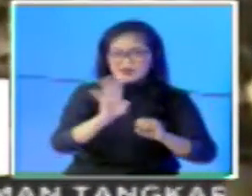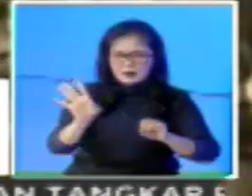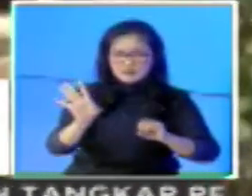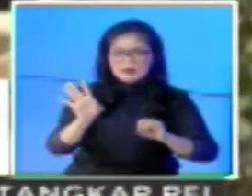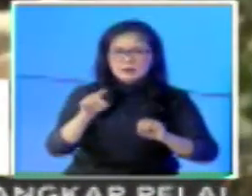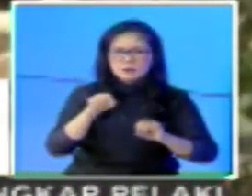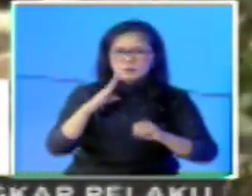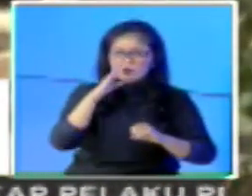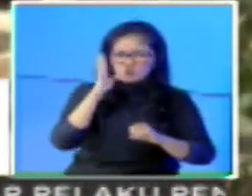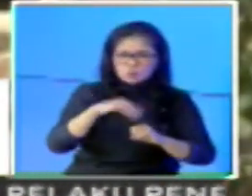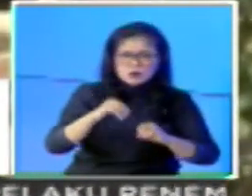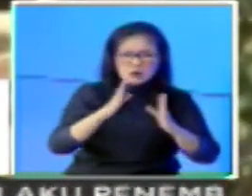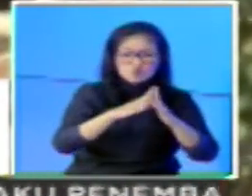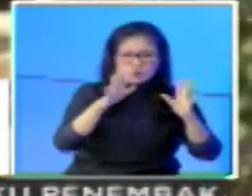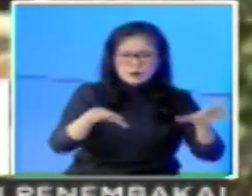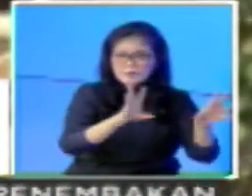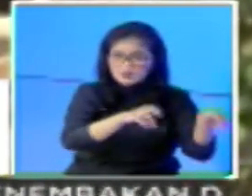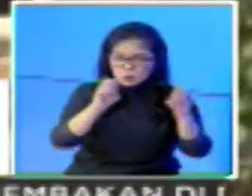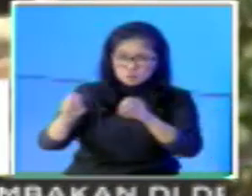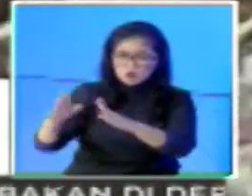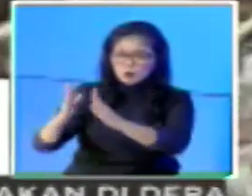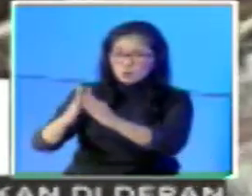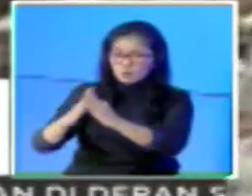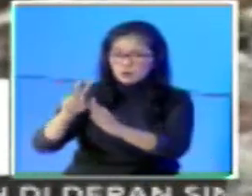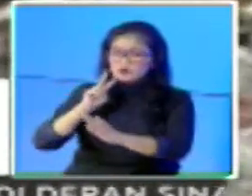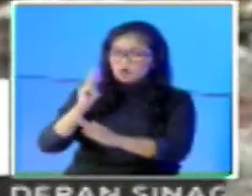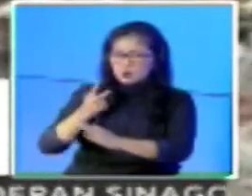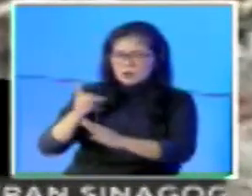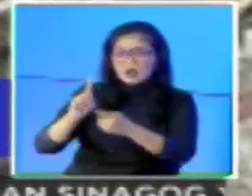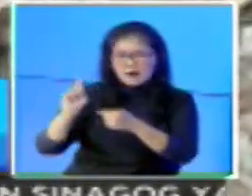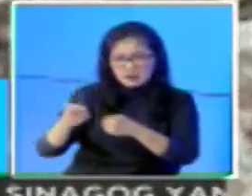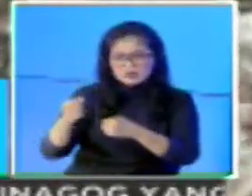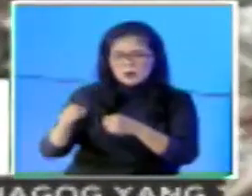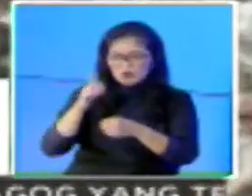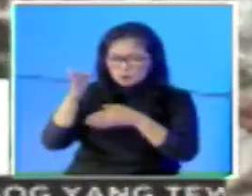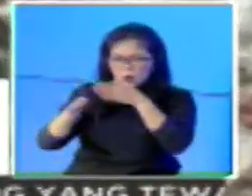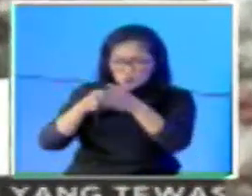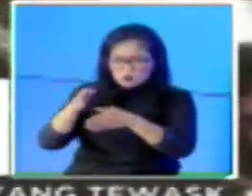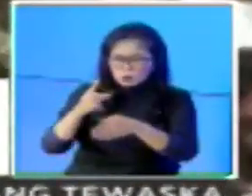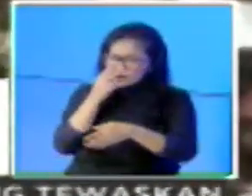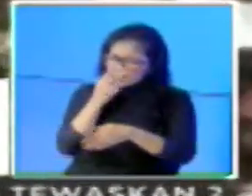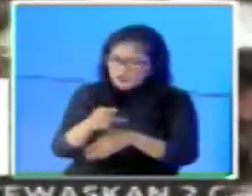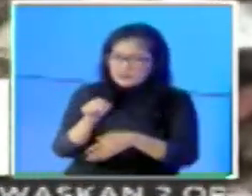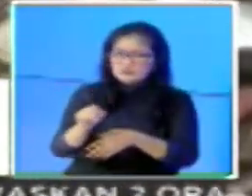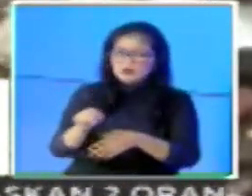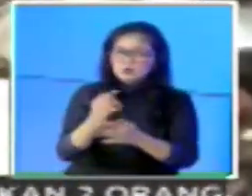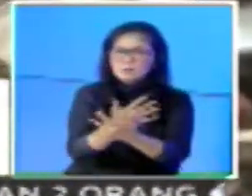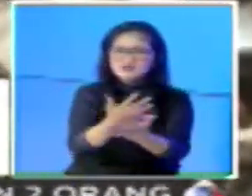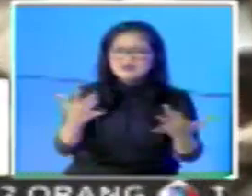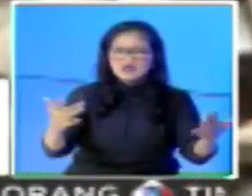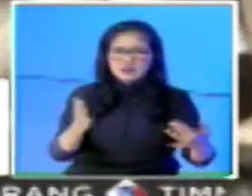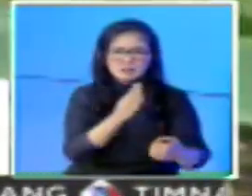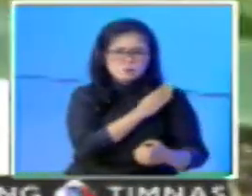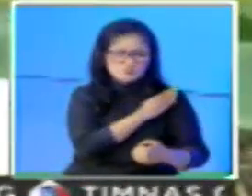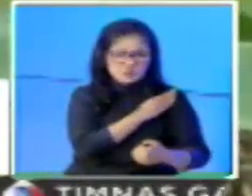memilih mengungsi ke tempat keluarga dan kerabat, sementara warga terus berdatangan untuk melihat kondisi rumah. Warga dan bupati setempat berharap